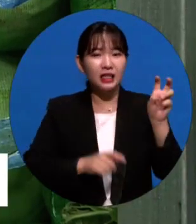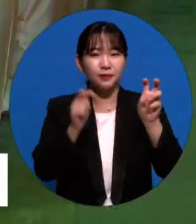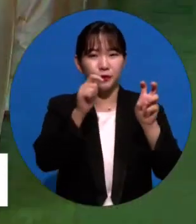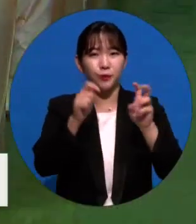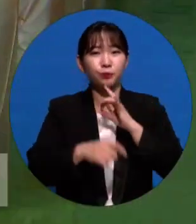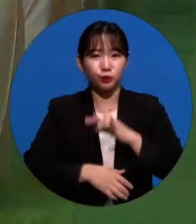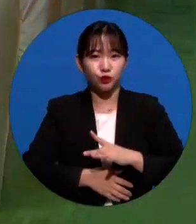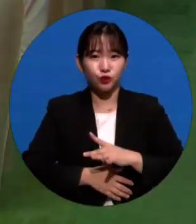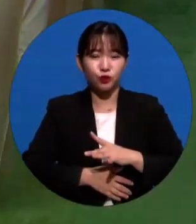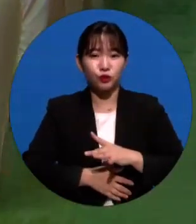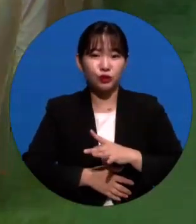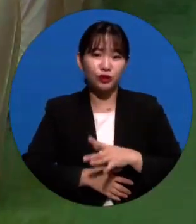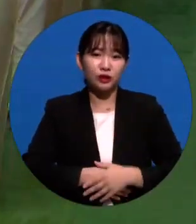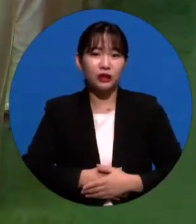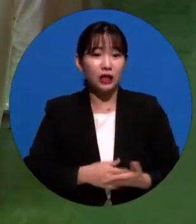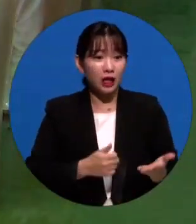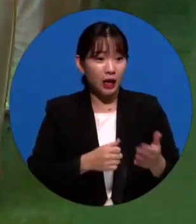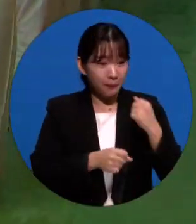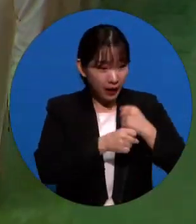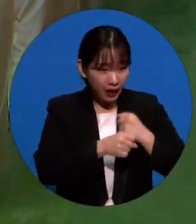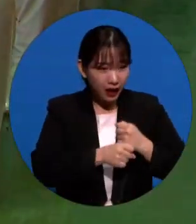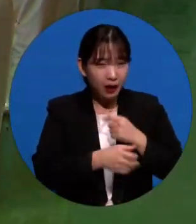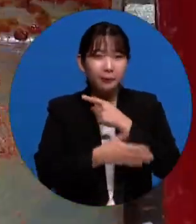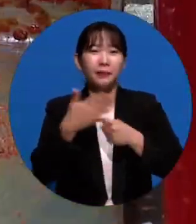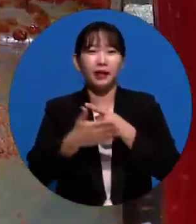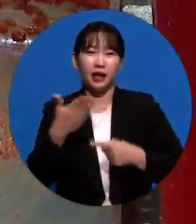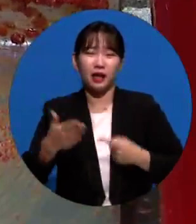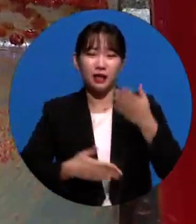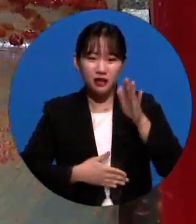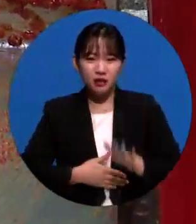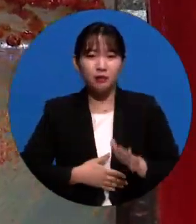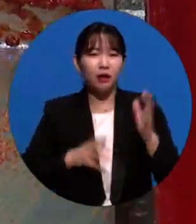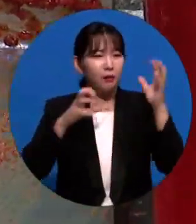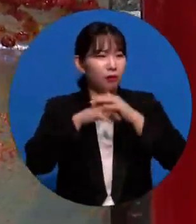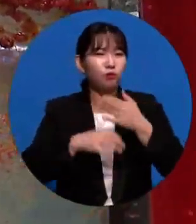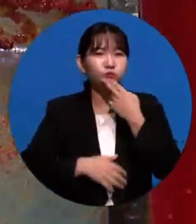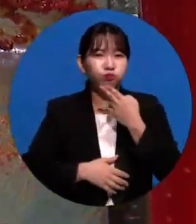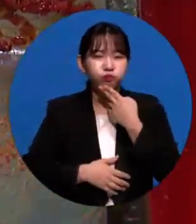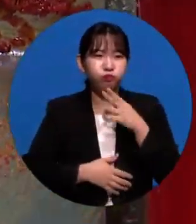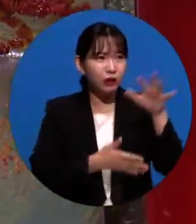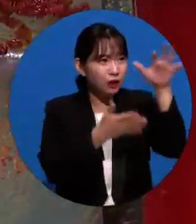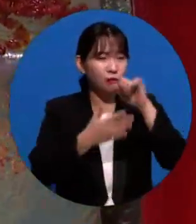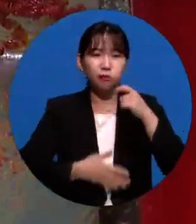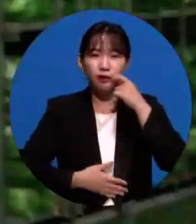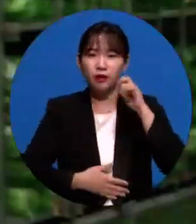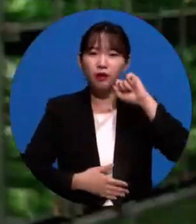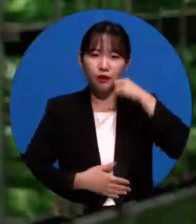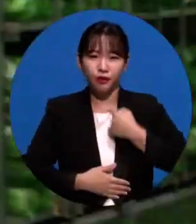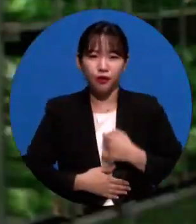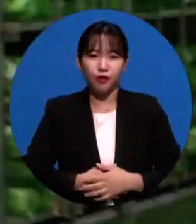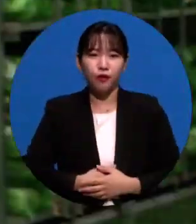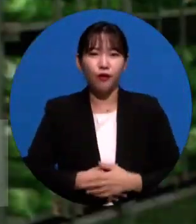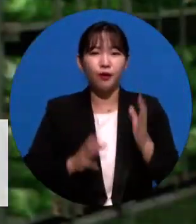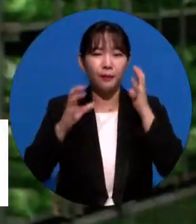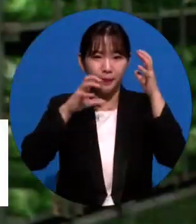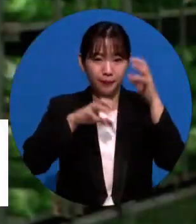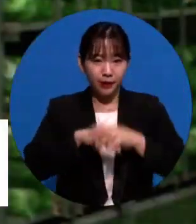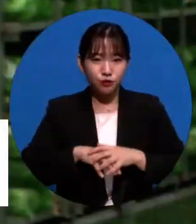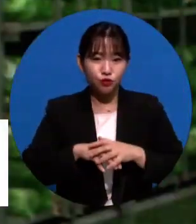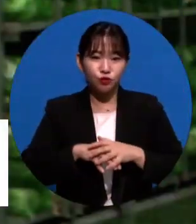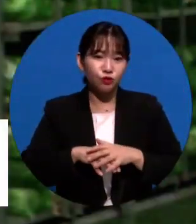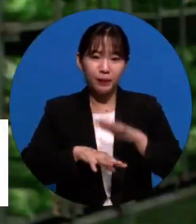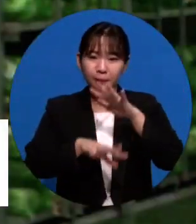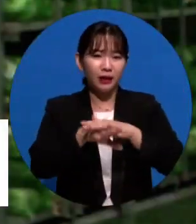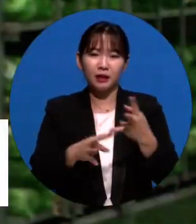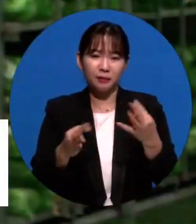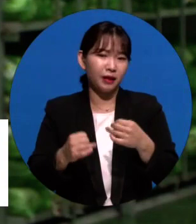가량 생산할 수 록 소 내지만 그마저도 배추를 확보하지 못해 어려움을 겪고 있습니다 대추가 산재 이 그렇게 많이